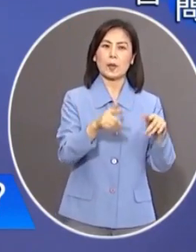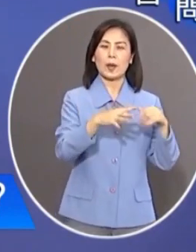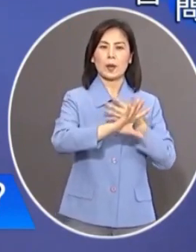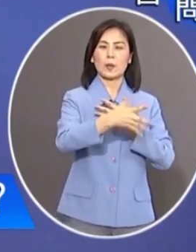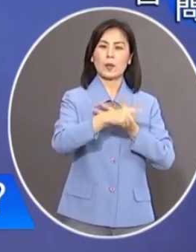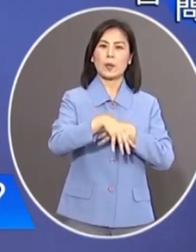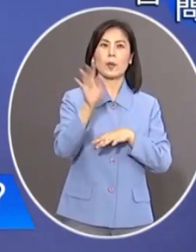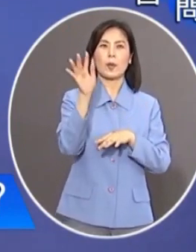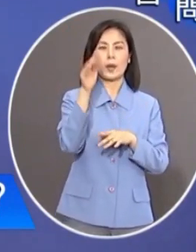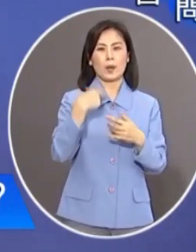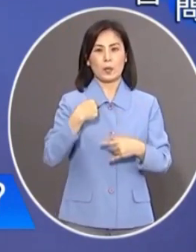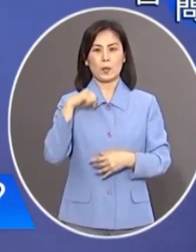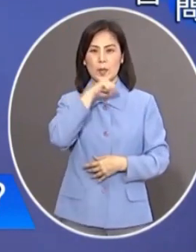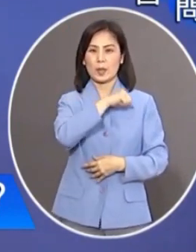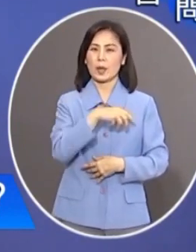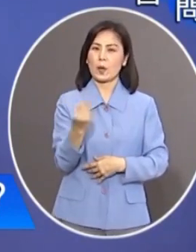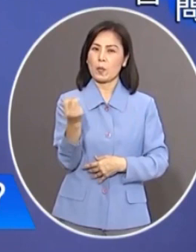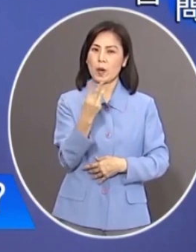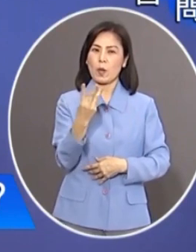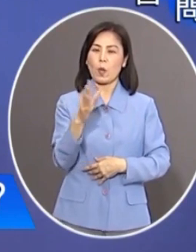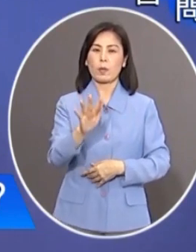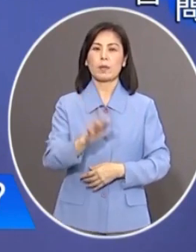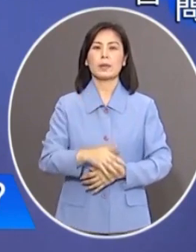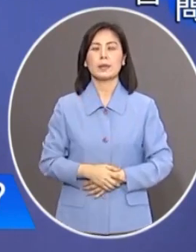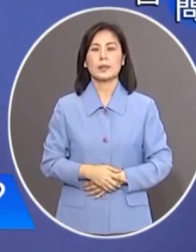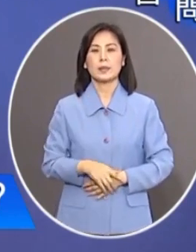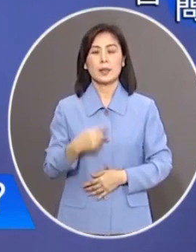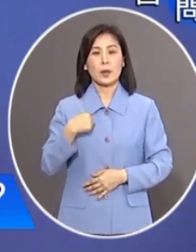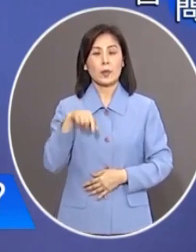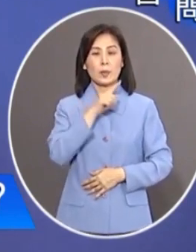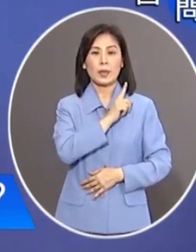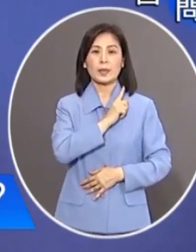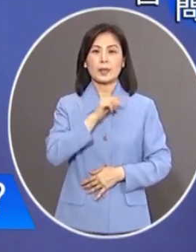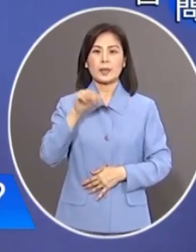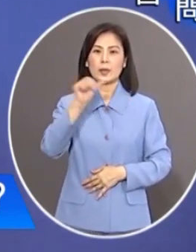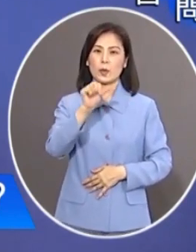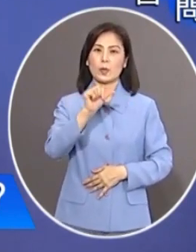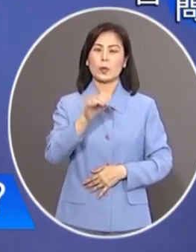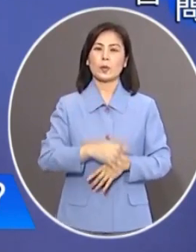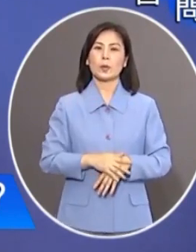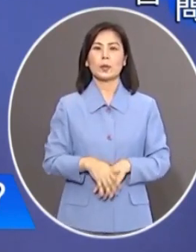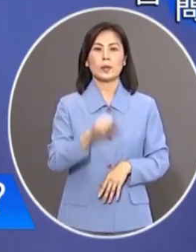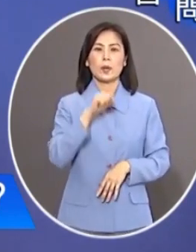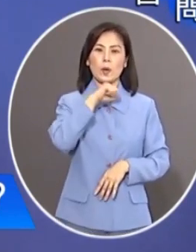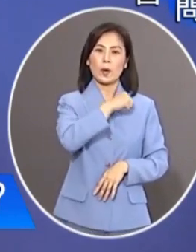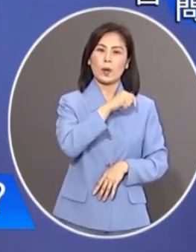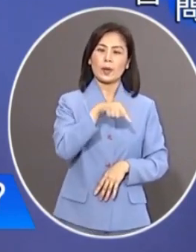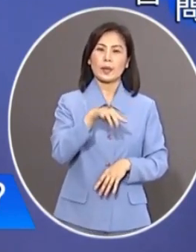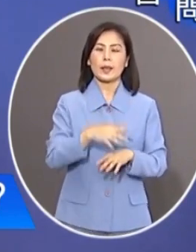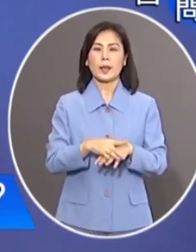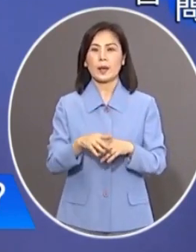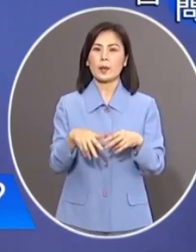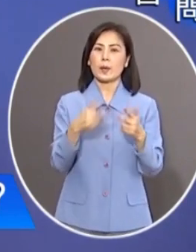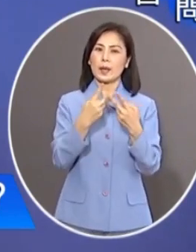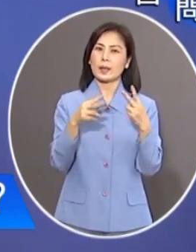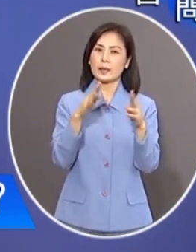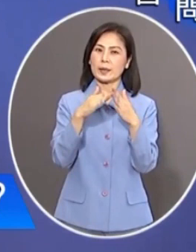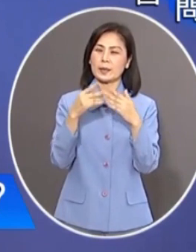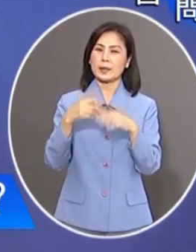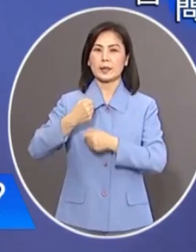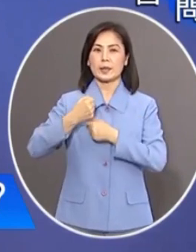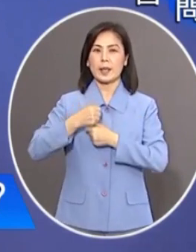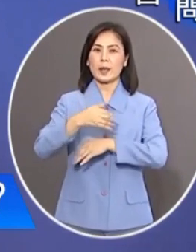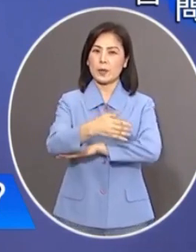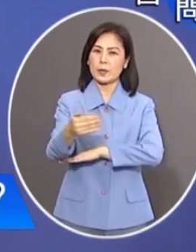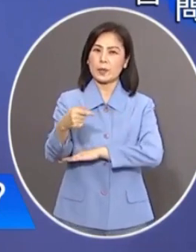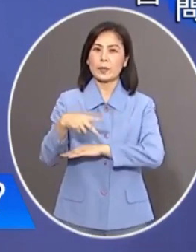湾的天空本土，我们有五种自己形成的闽南、客家各省的眷村文化，以